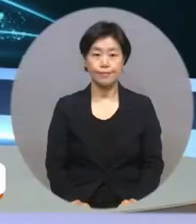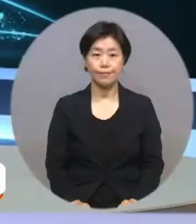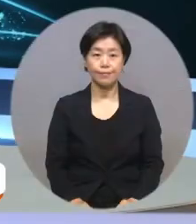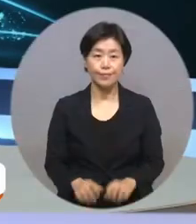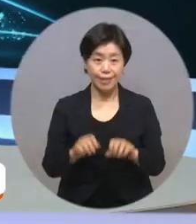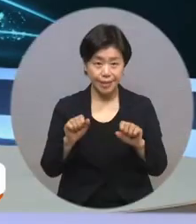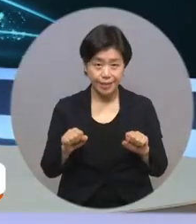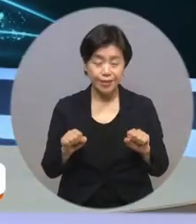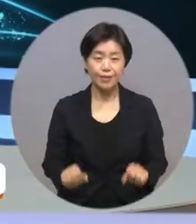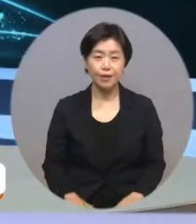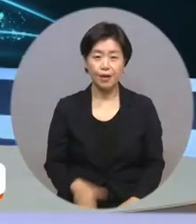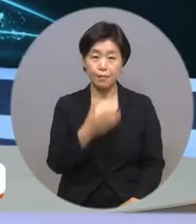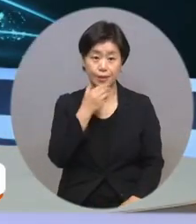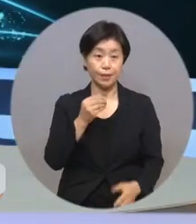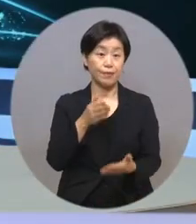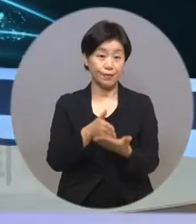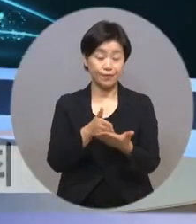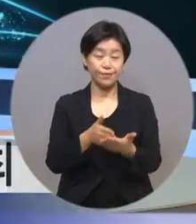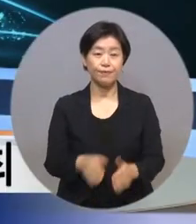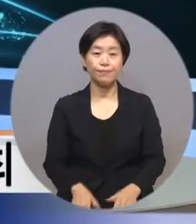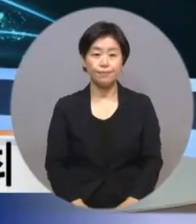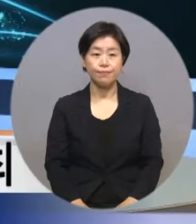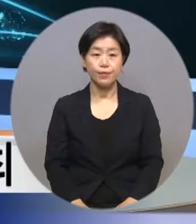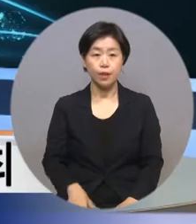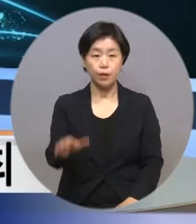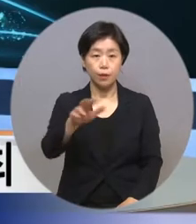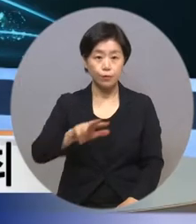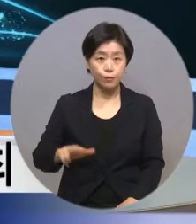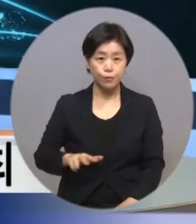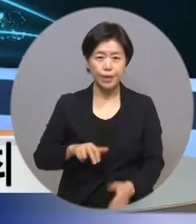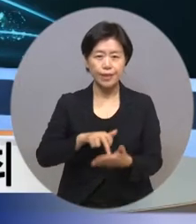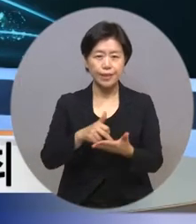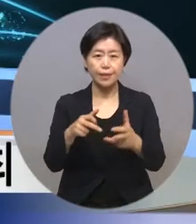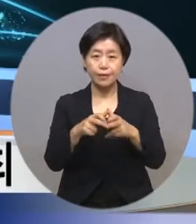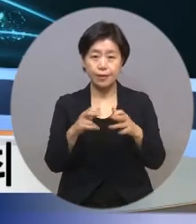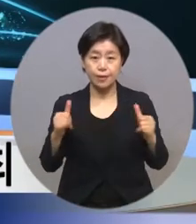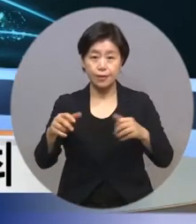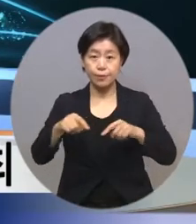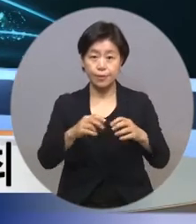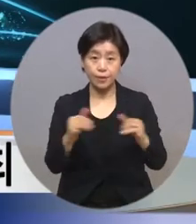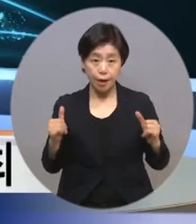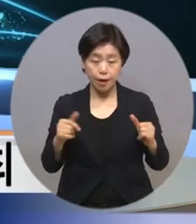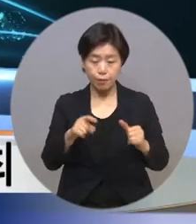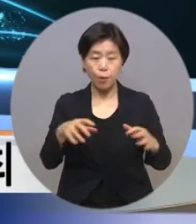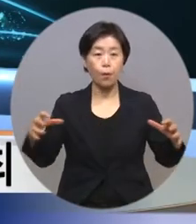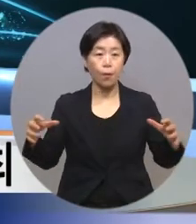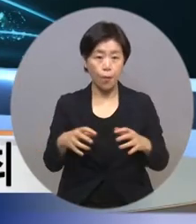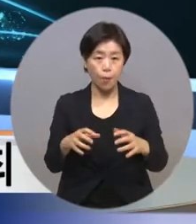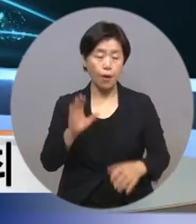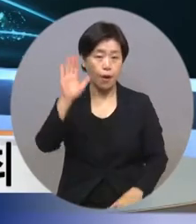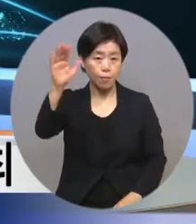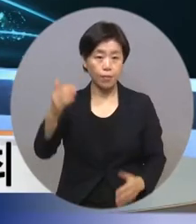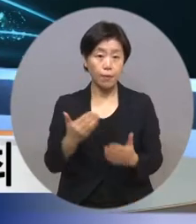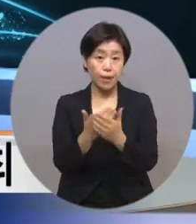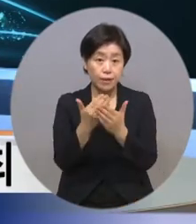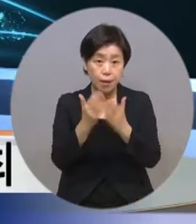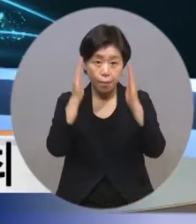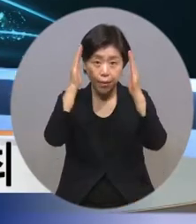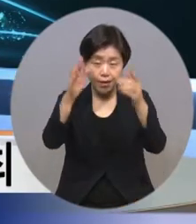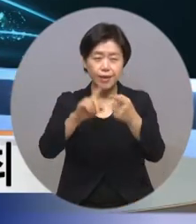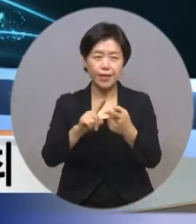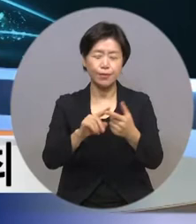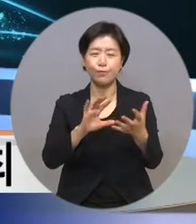시청자 여러분 안녕하십니까? 복지TV 뉴스입니다. 전국 지체장애인 지도자들이 한자리에 모여 앞으로의 발전 방향을 도모하는